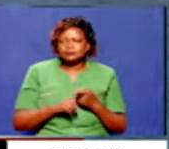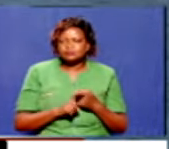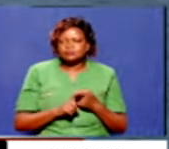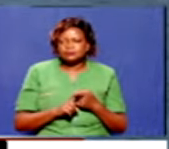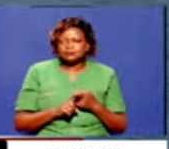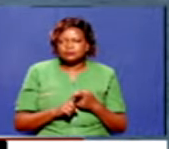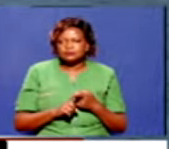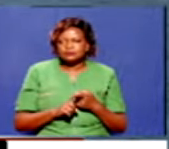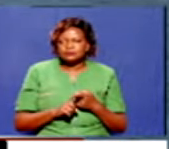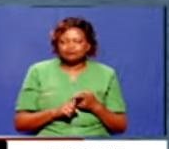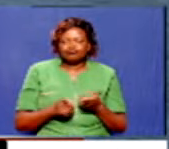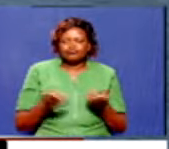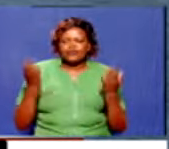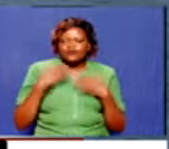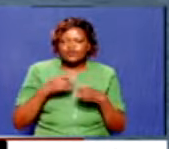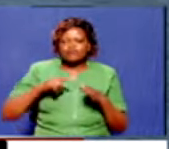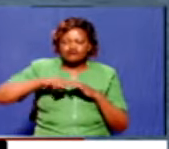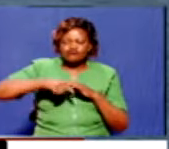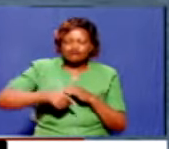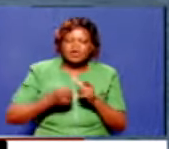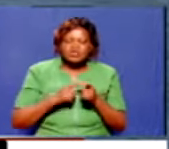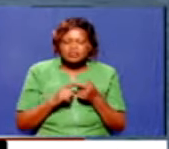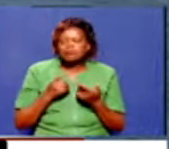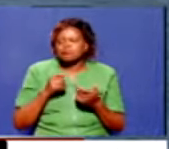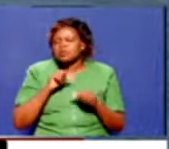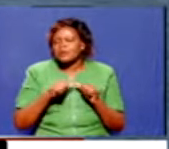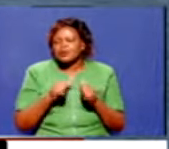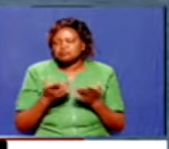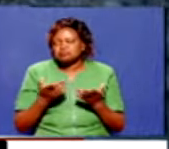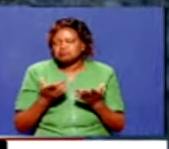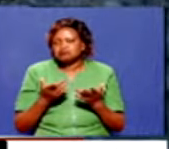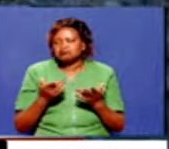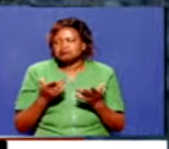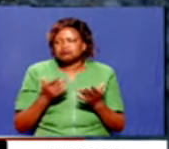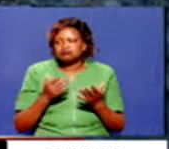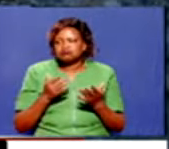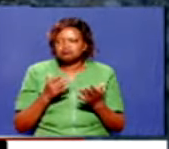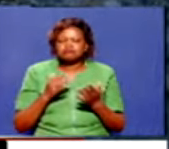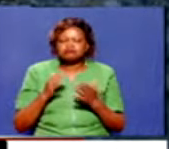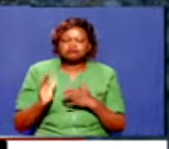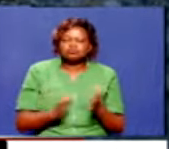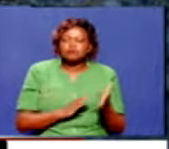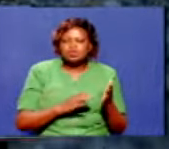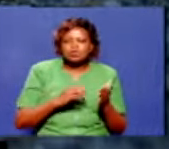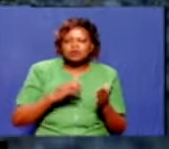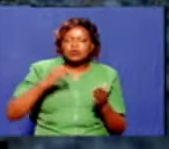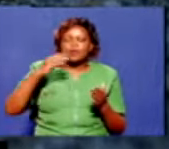we'll have completed drilling, then now we'll be able to design the power plant.